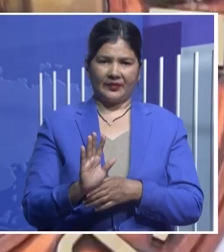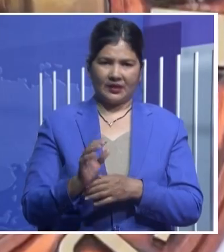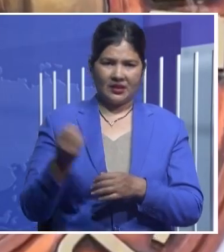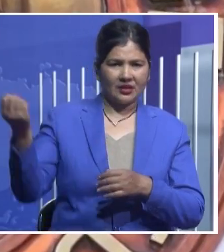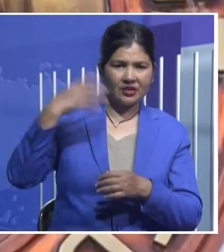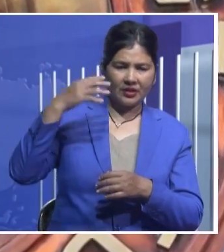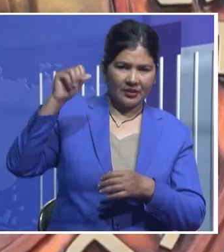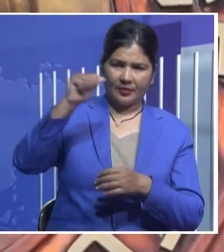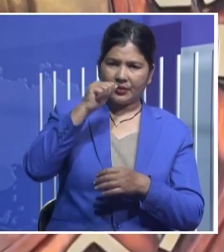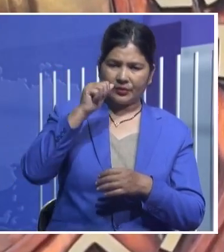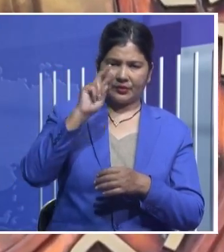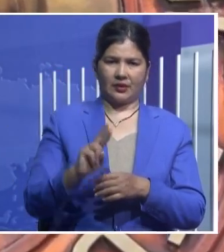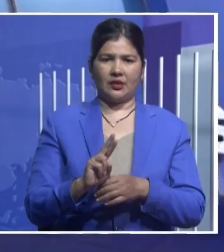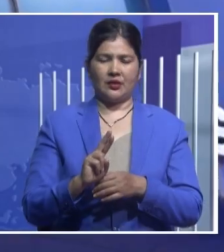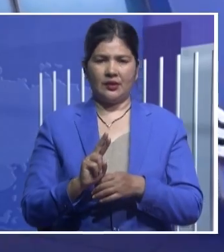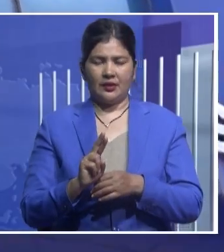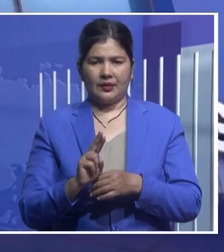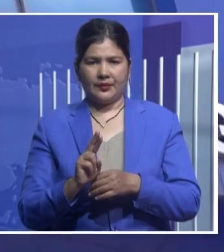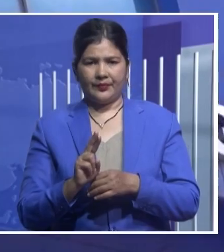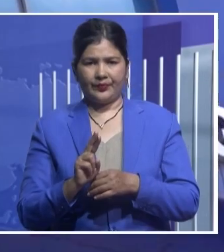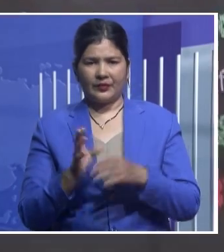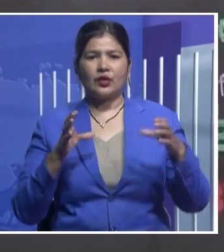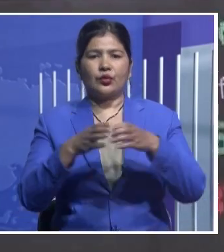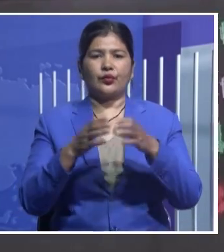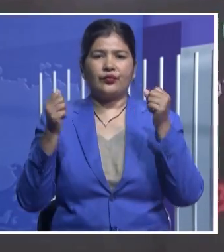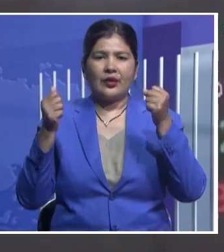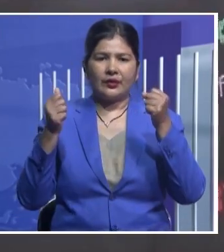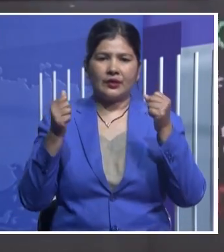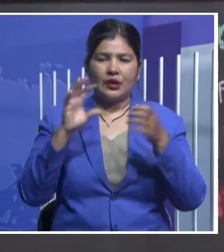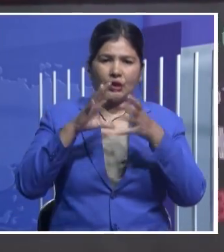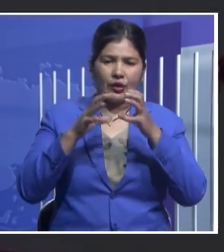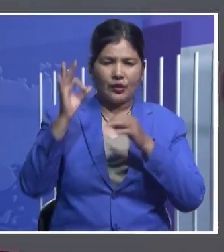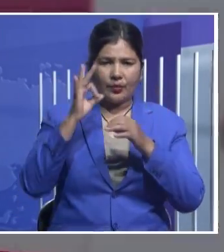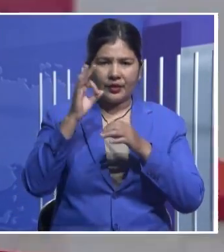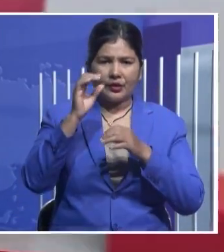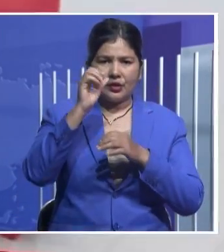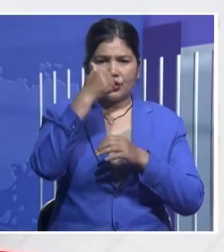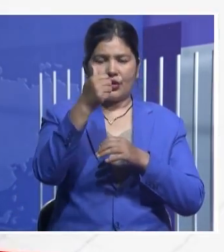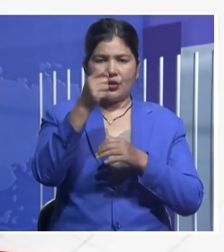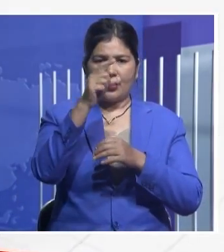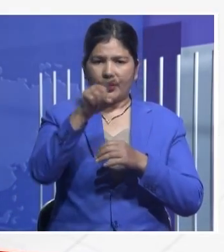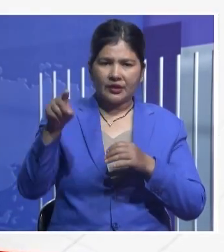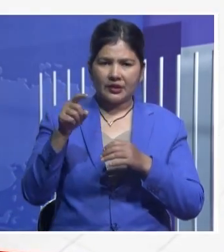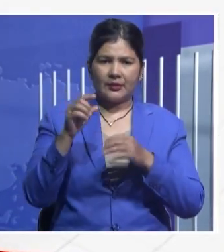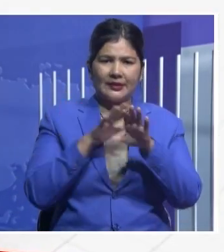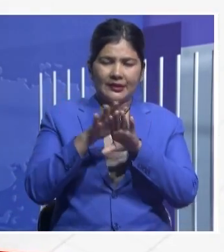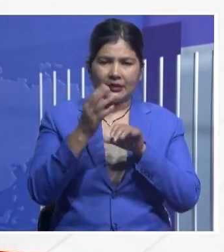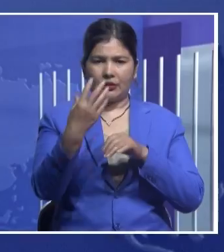र ड्याम्दी ग्रुप पावर कम्पनीको सेयर 6%भन्दा धेरैले घटेको छ।